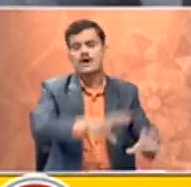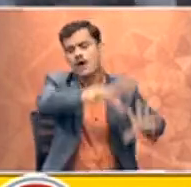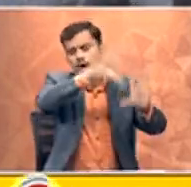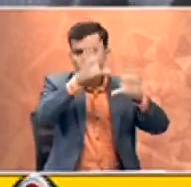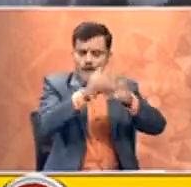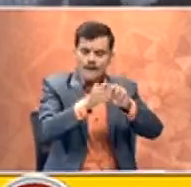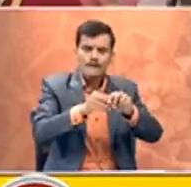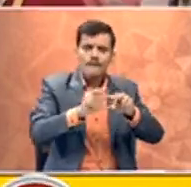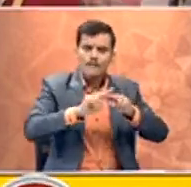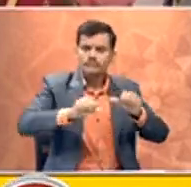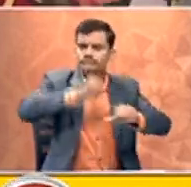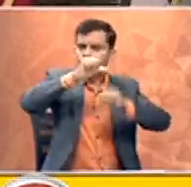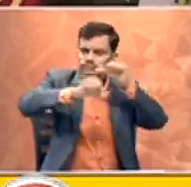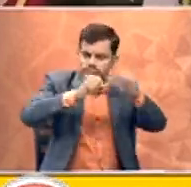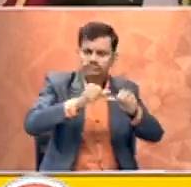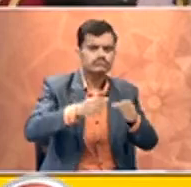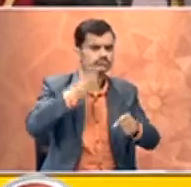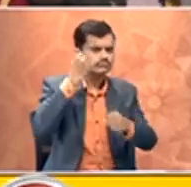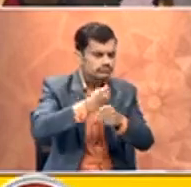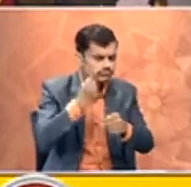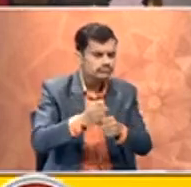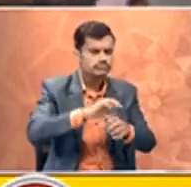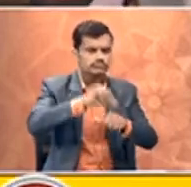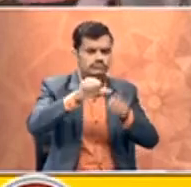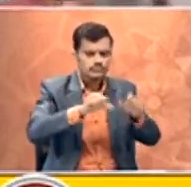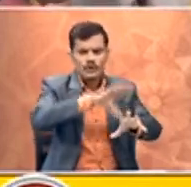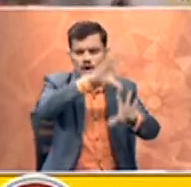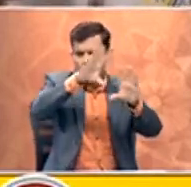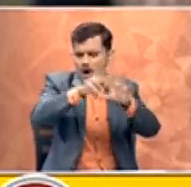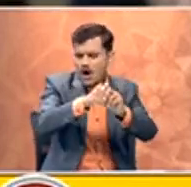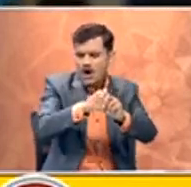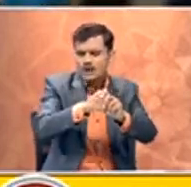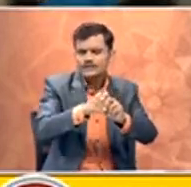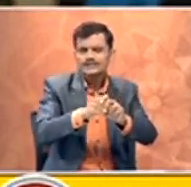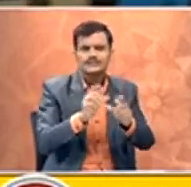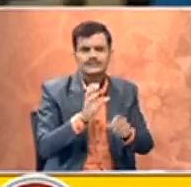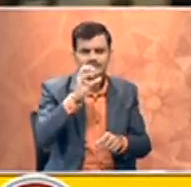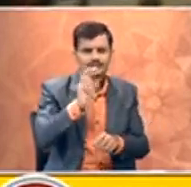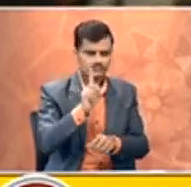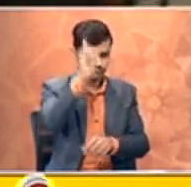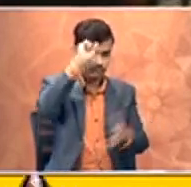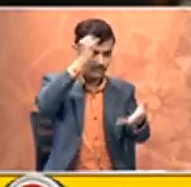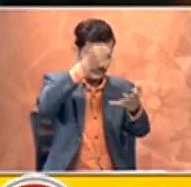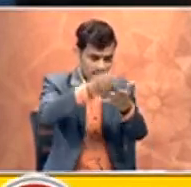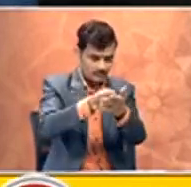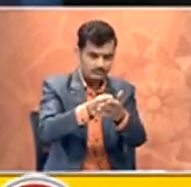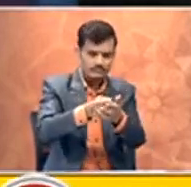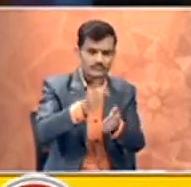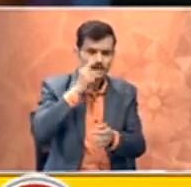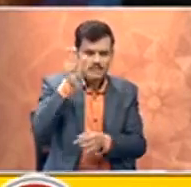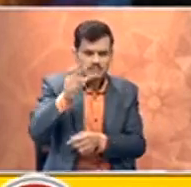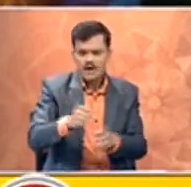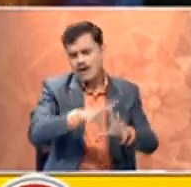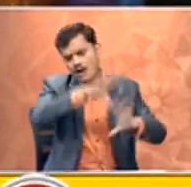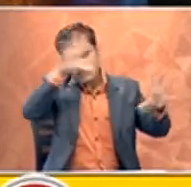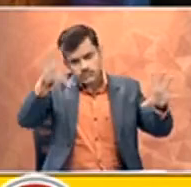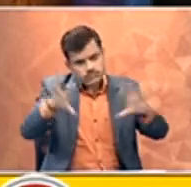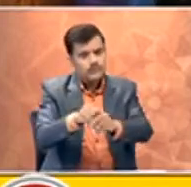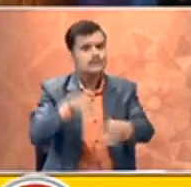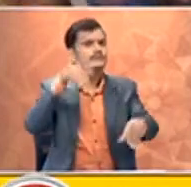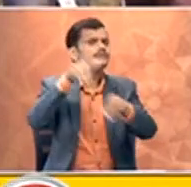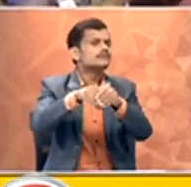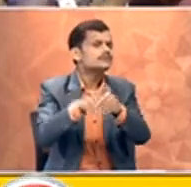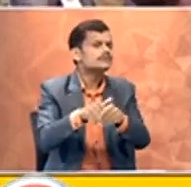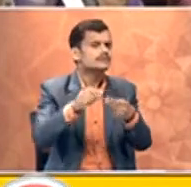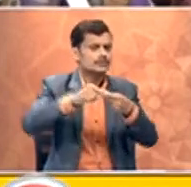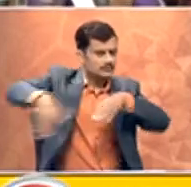मिशन में अनेकों विमेन साइंटिस्ट और इंजीनियर्स सीधे तौर पर जुड़ी रही